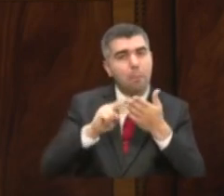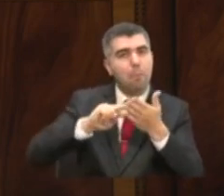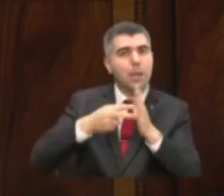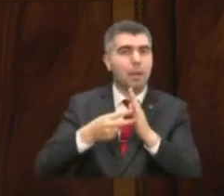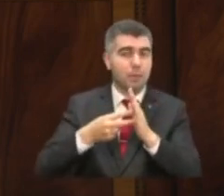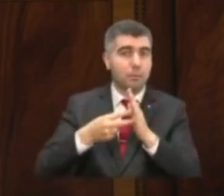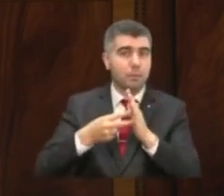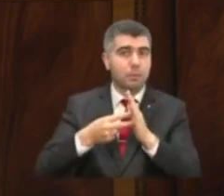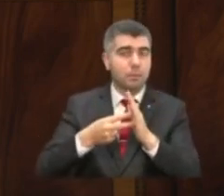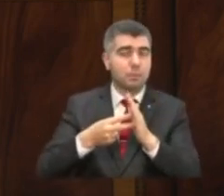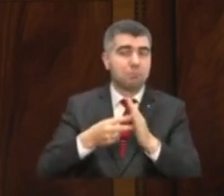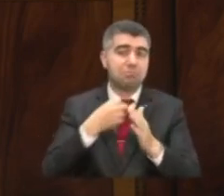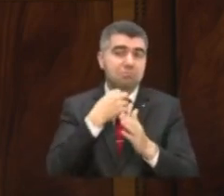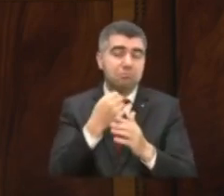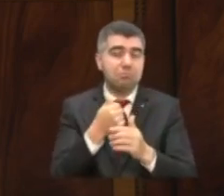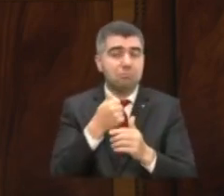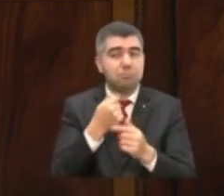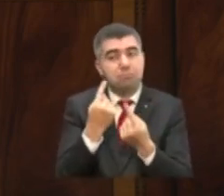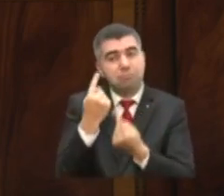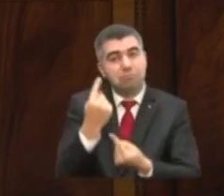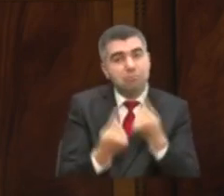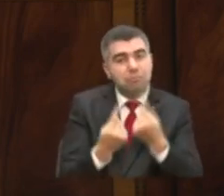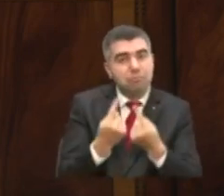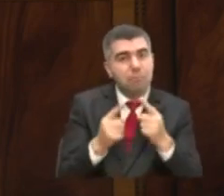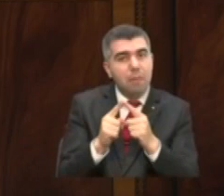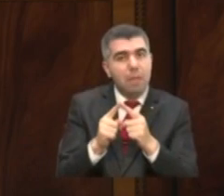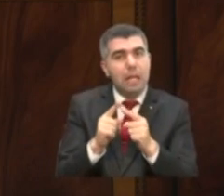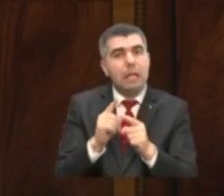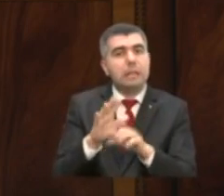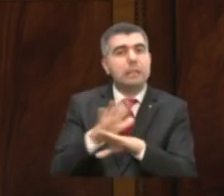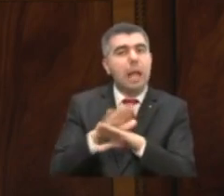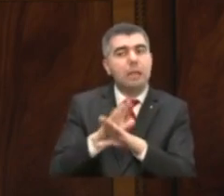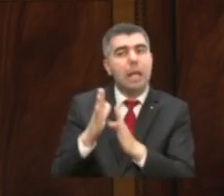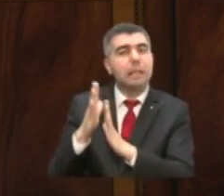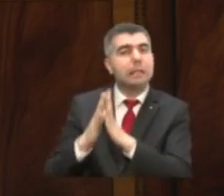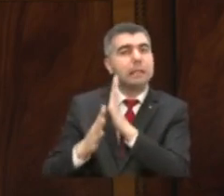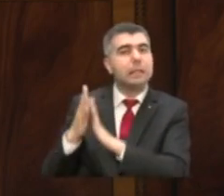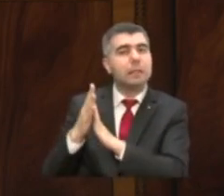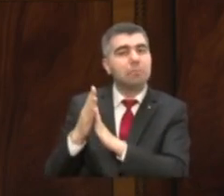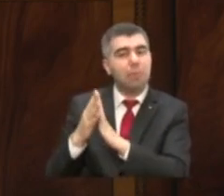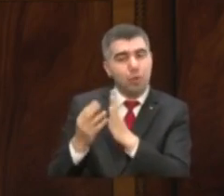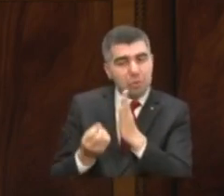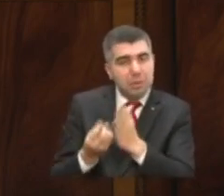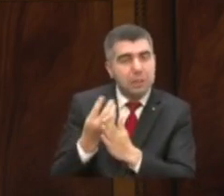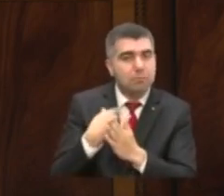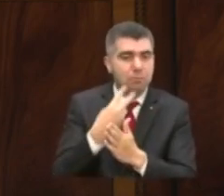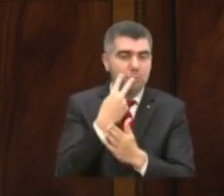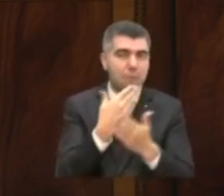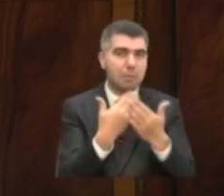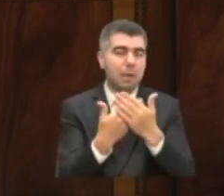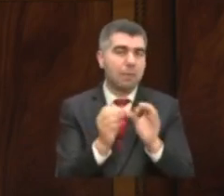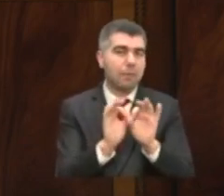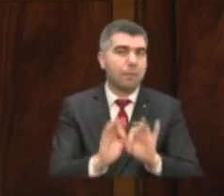وضع بدون رؤية، أو أنه يعني مجرد تجميع لسياسات قطاعية. هذا ما نعتبره، ونعتبر